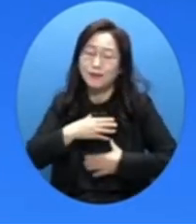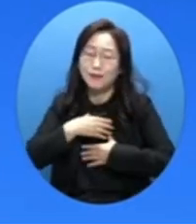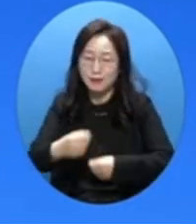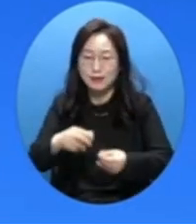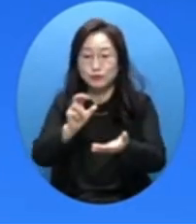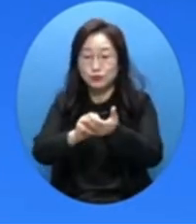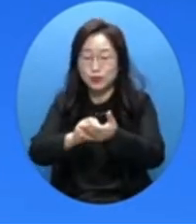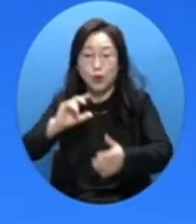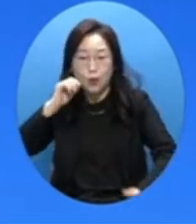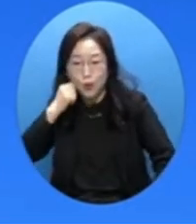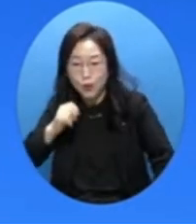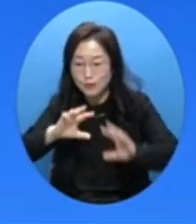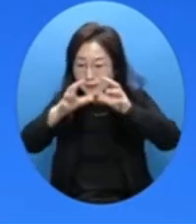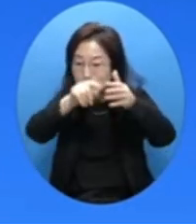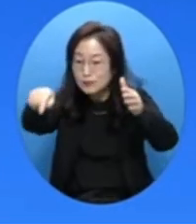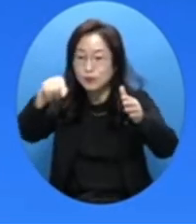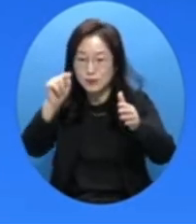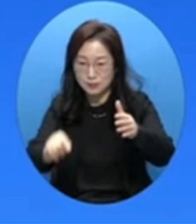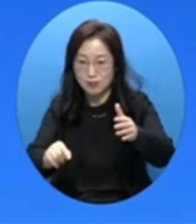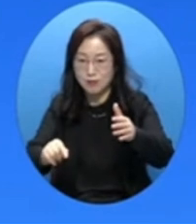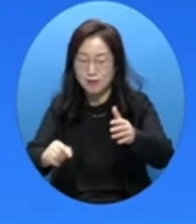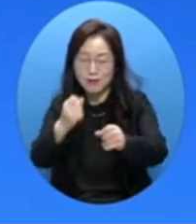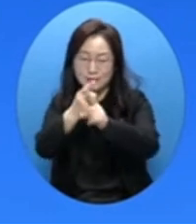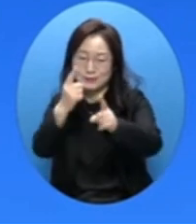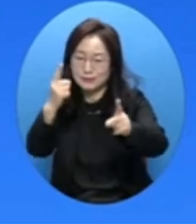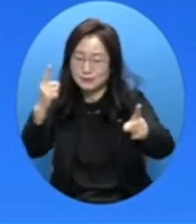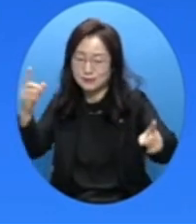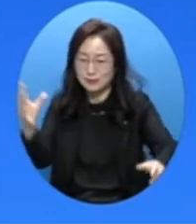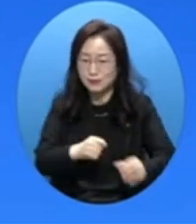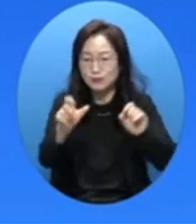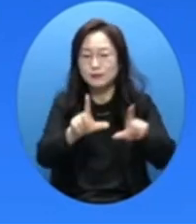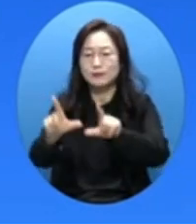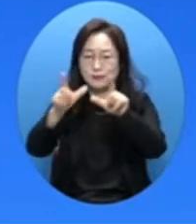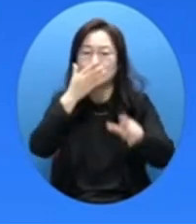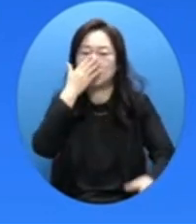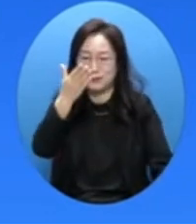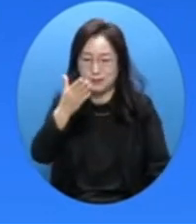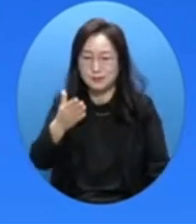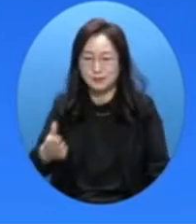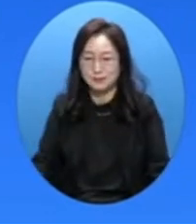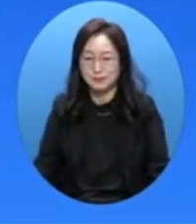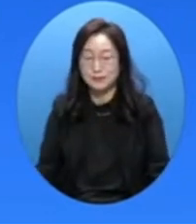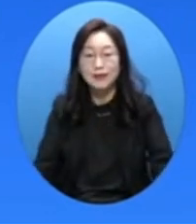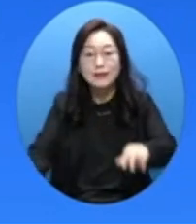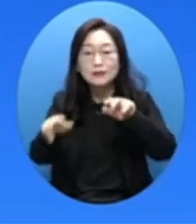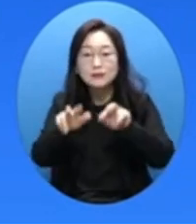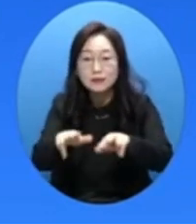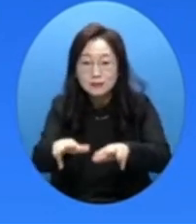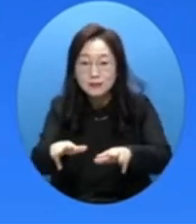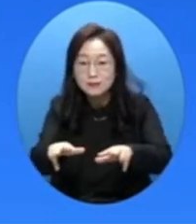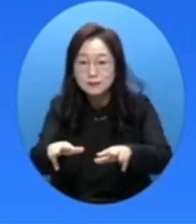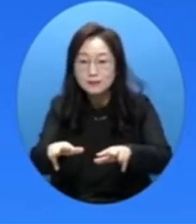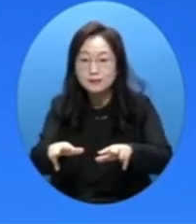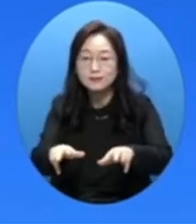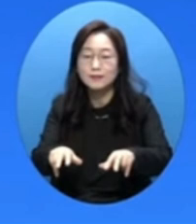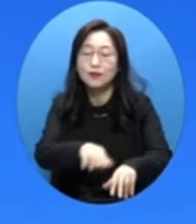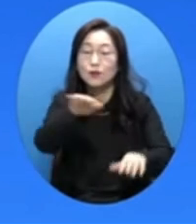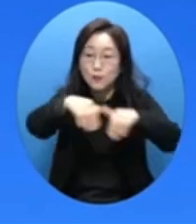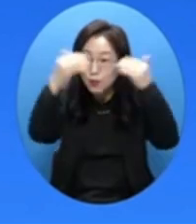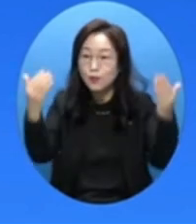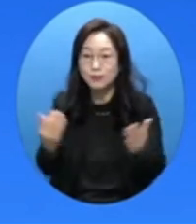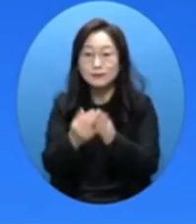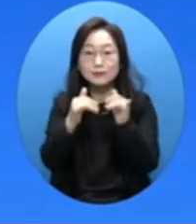문제 많고 어려운 세상에서 승리의 삶을 살아갈 수 있게 되는 것입니다. 지금이 바로 우리